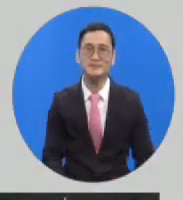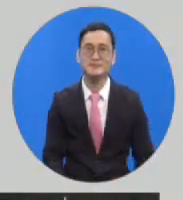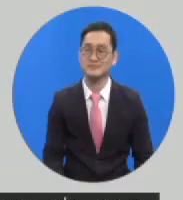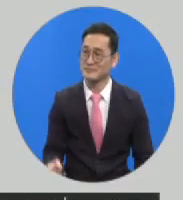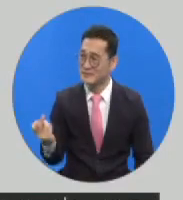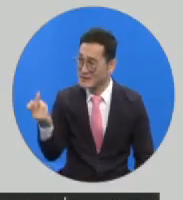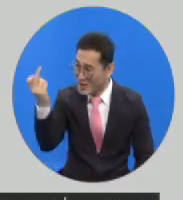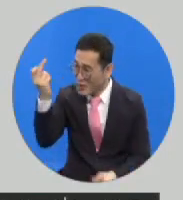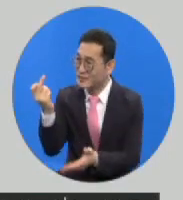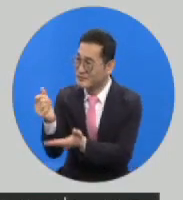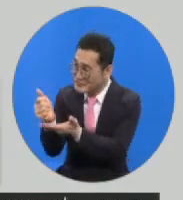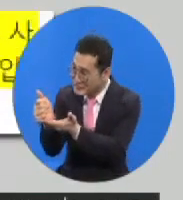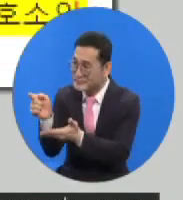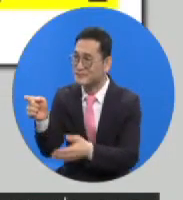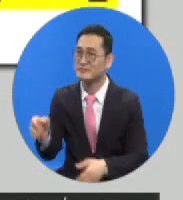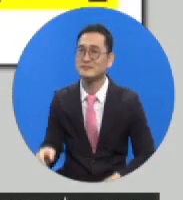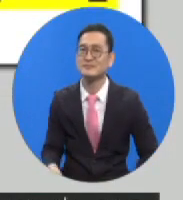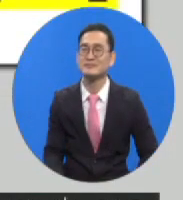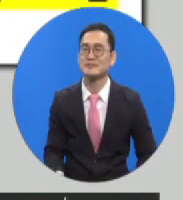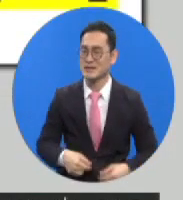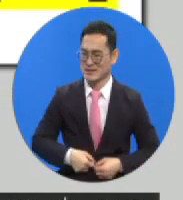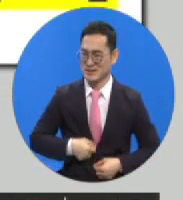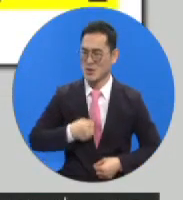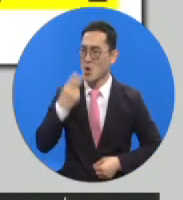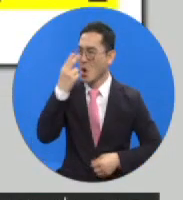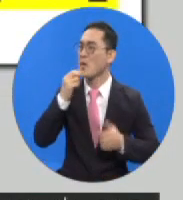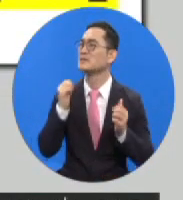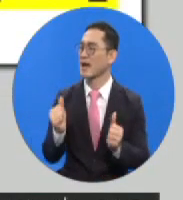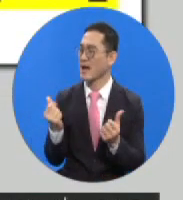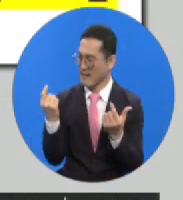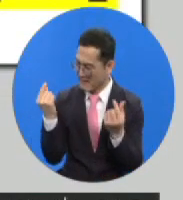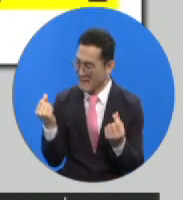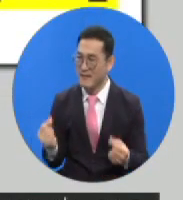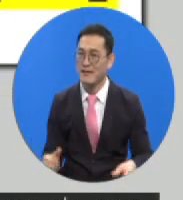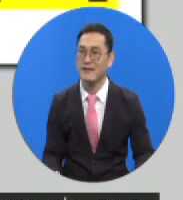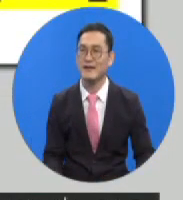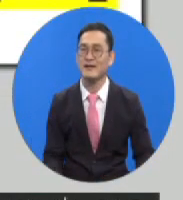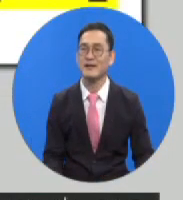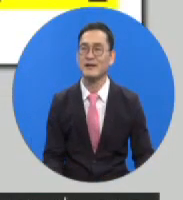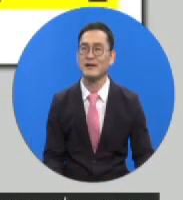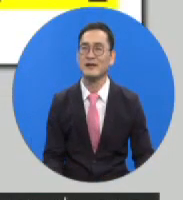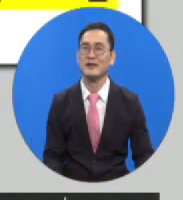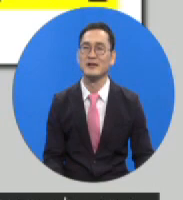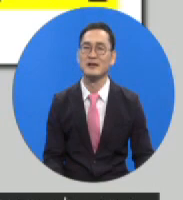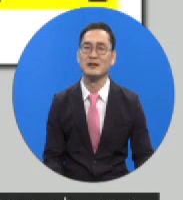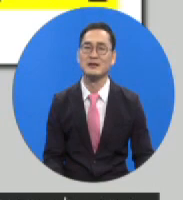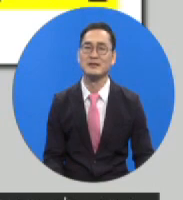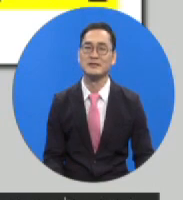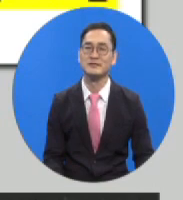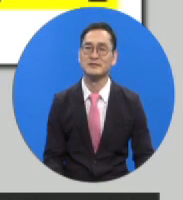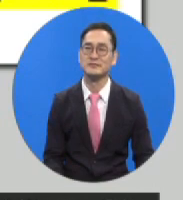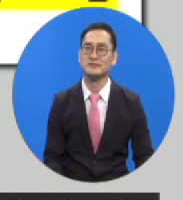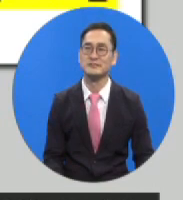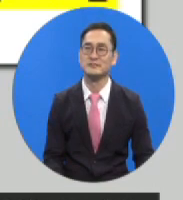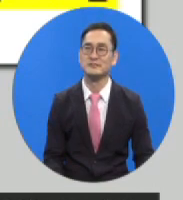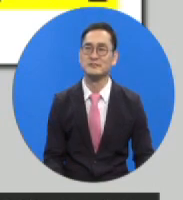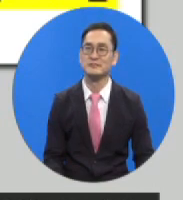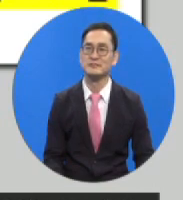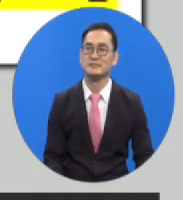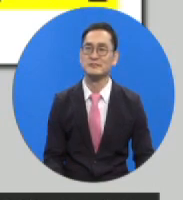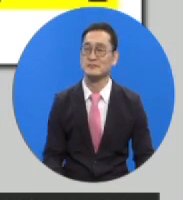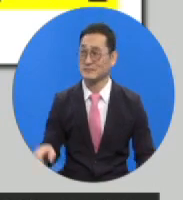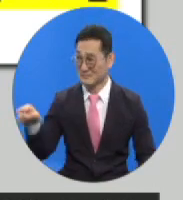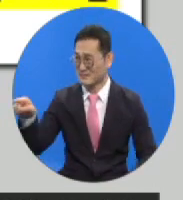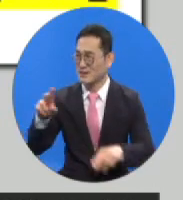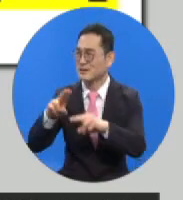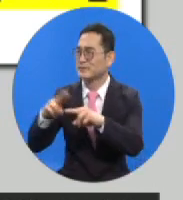윤석열 형, 형을 의료원 검사로 칭할 수밖에 없는 대한민국의 검찰의 현실이 너무 슬픕니다. 어떠한 경우에도 사표를